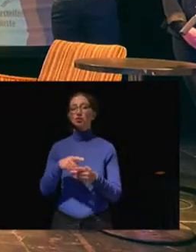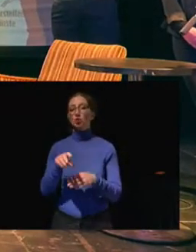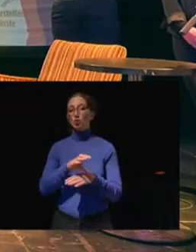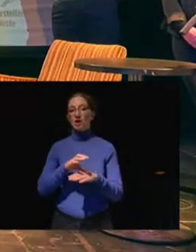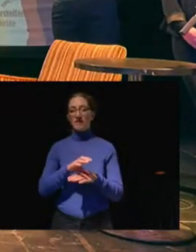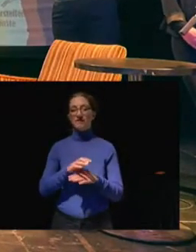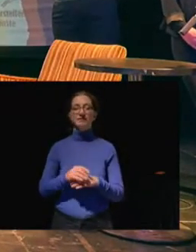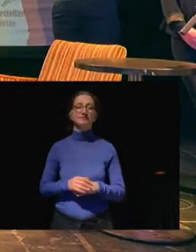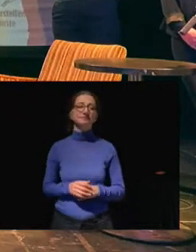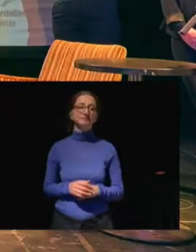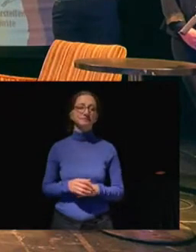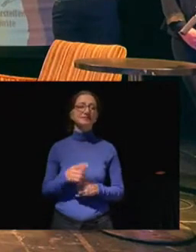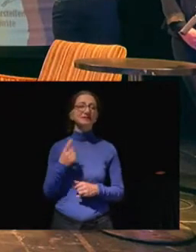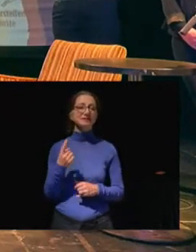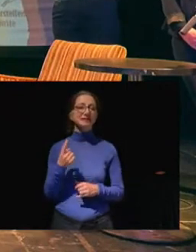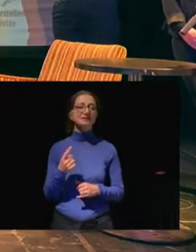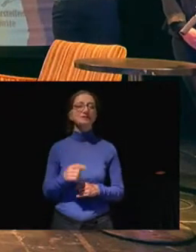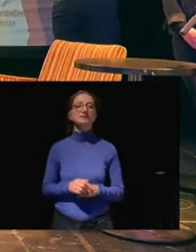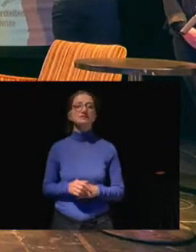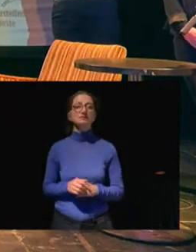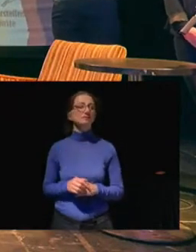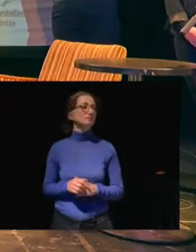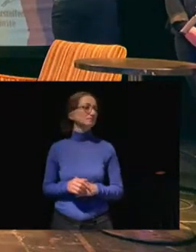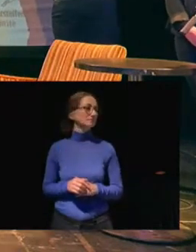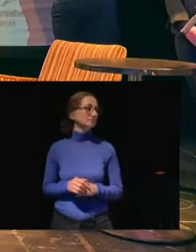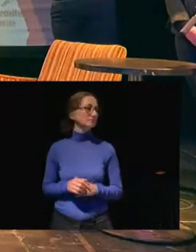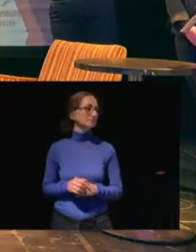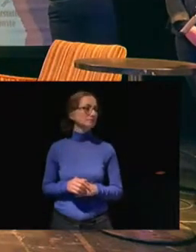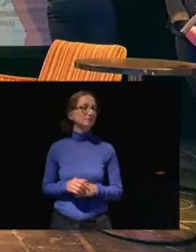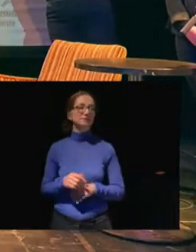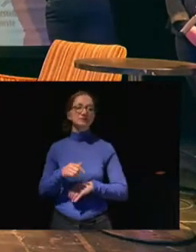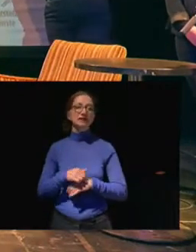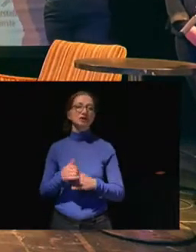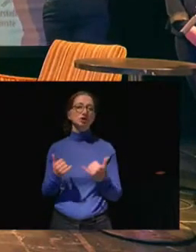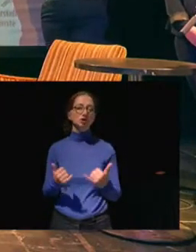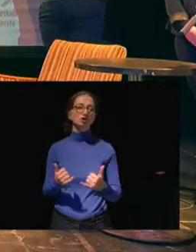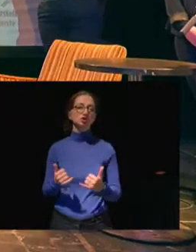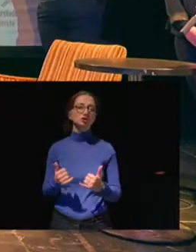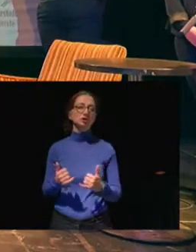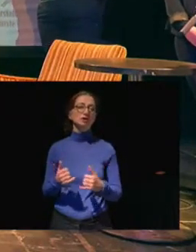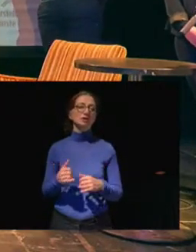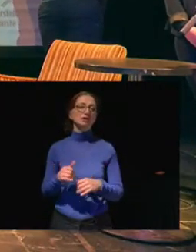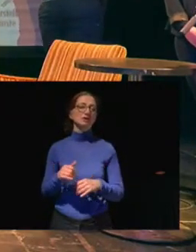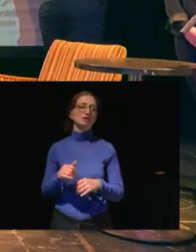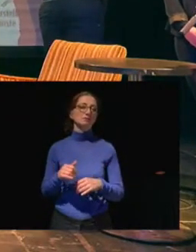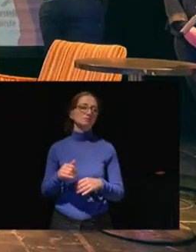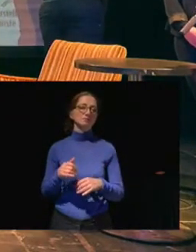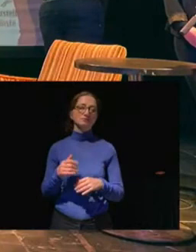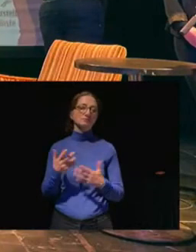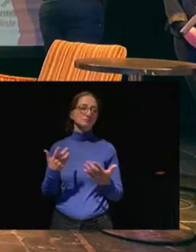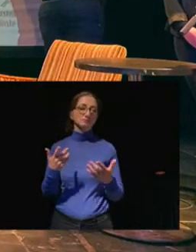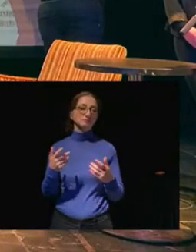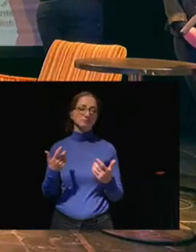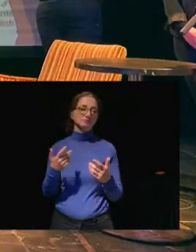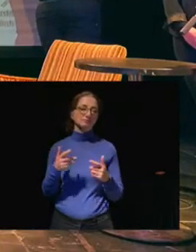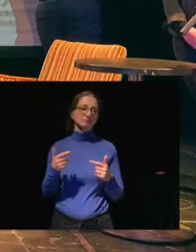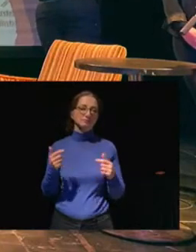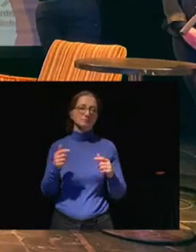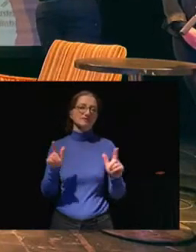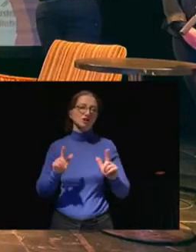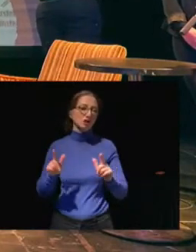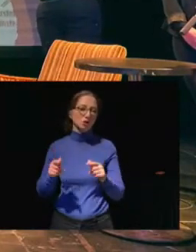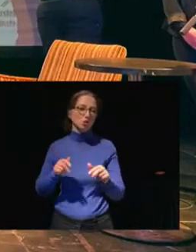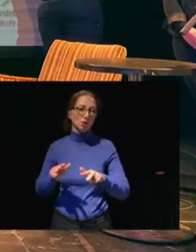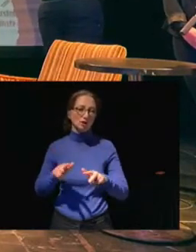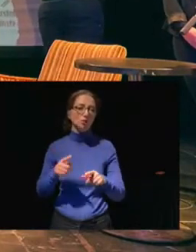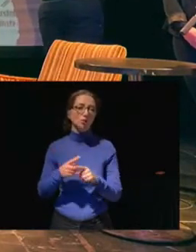sie hat unter anderem die Performance-Reihe der Galerie Savvy Contemporary kuratiert. Sie war außerdem Teil des künstlerischen Leitungsteams